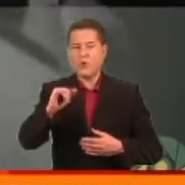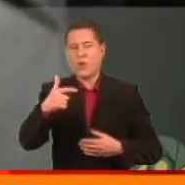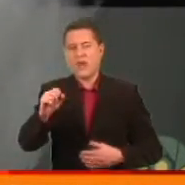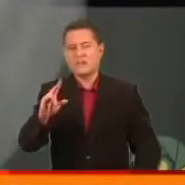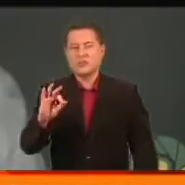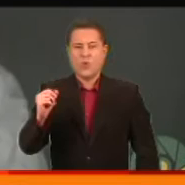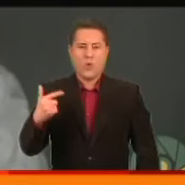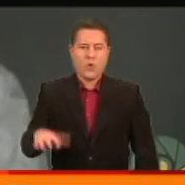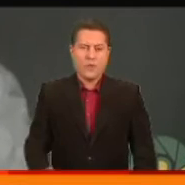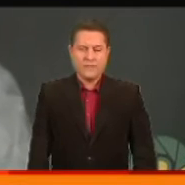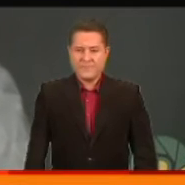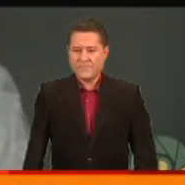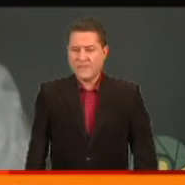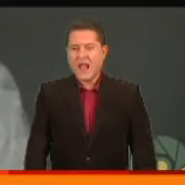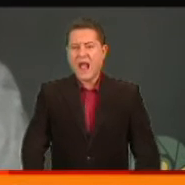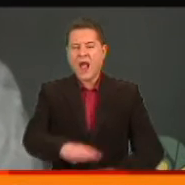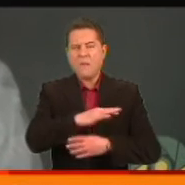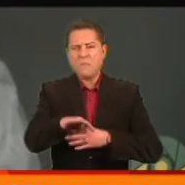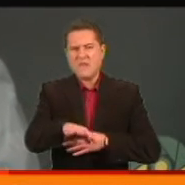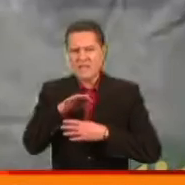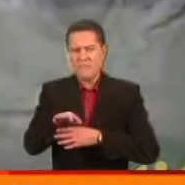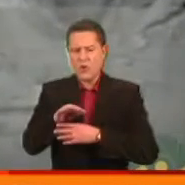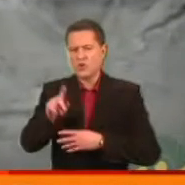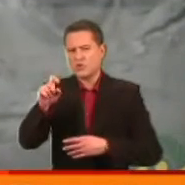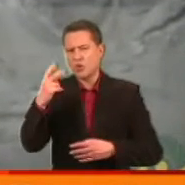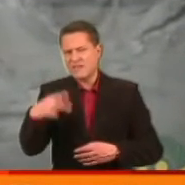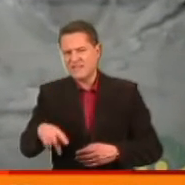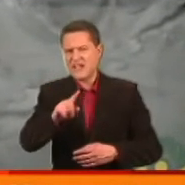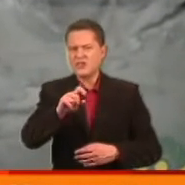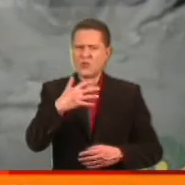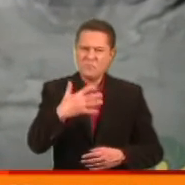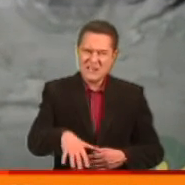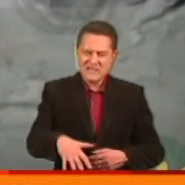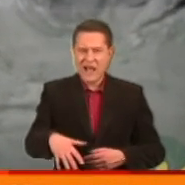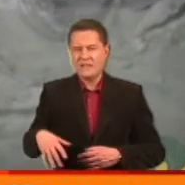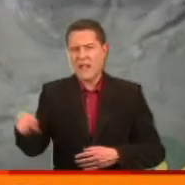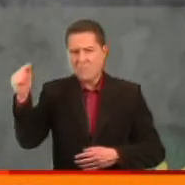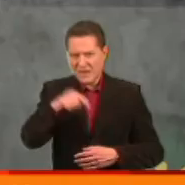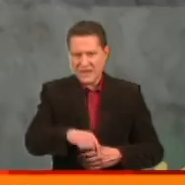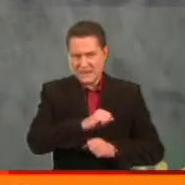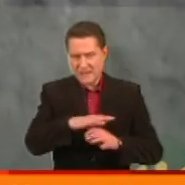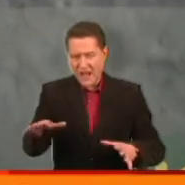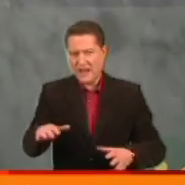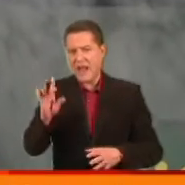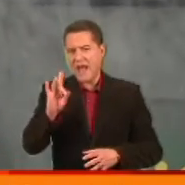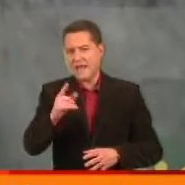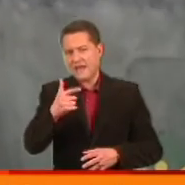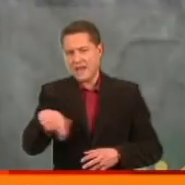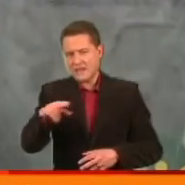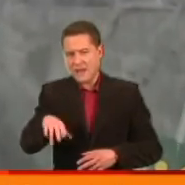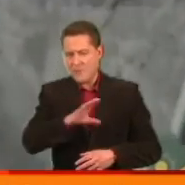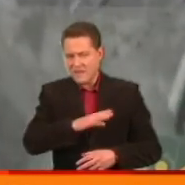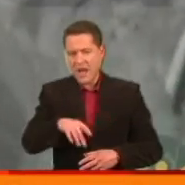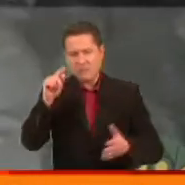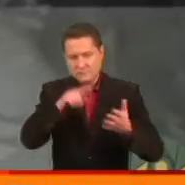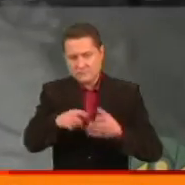Луганського. І міномети 120-ті, 150-ті прилітали, і РГД прилітає. Буває, снайпер